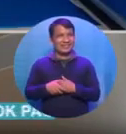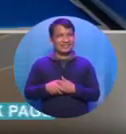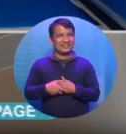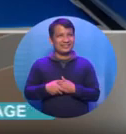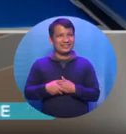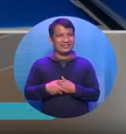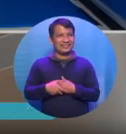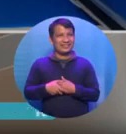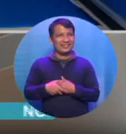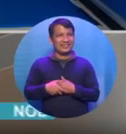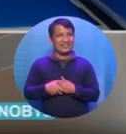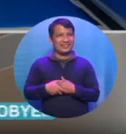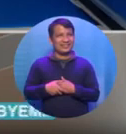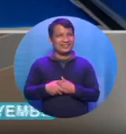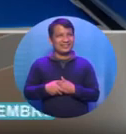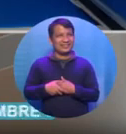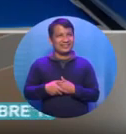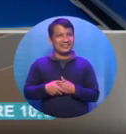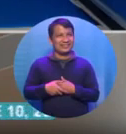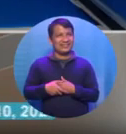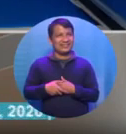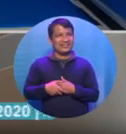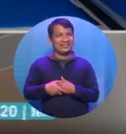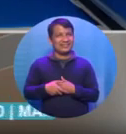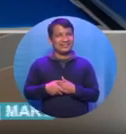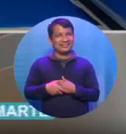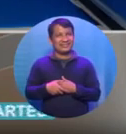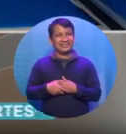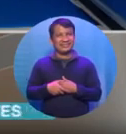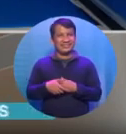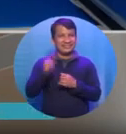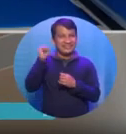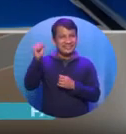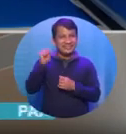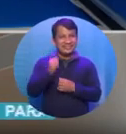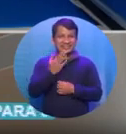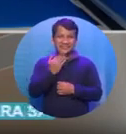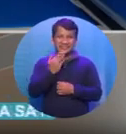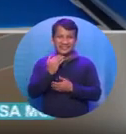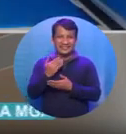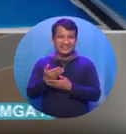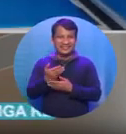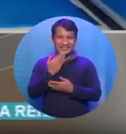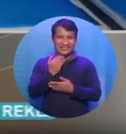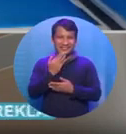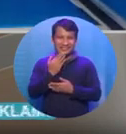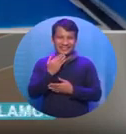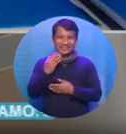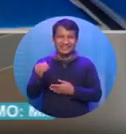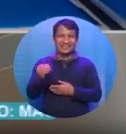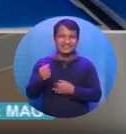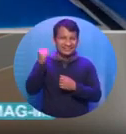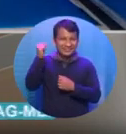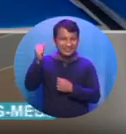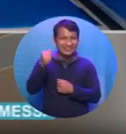Pinakita. Sige. Huwag ka maya. Sige. Go, baby boy. Tapos? Yeah, baby!